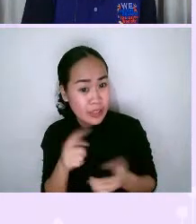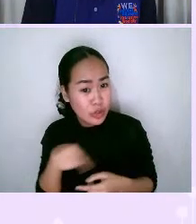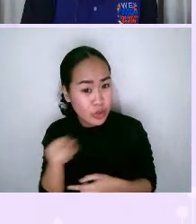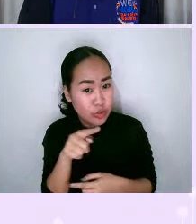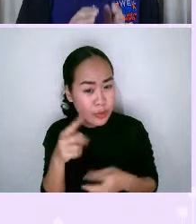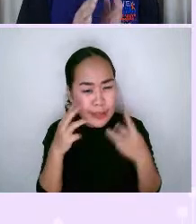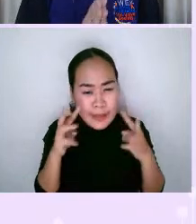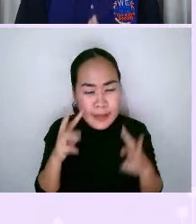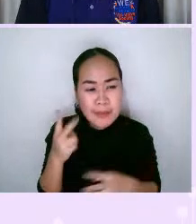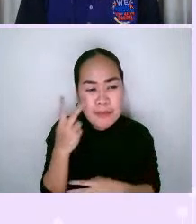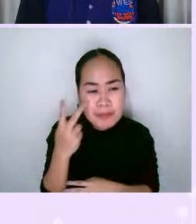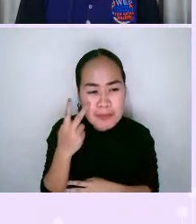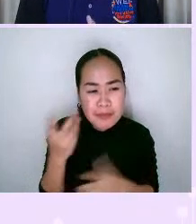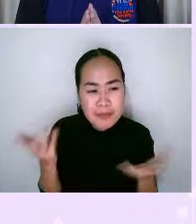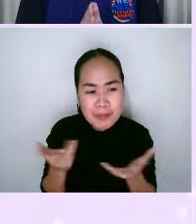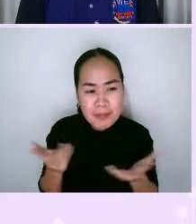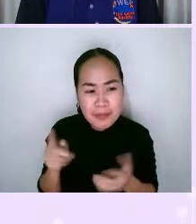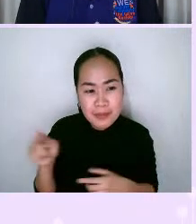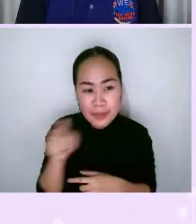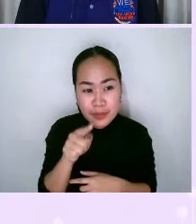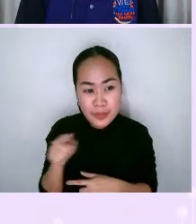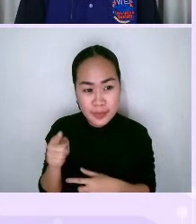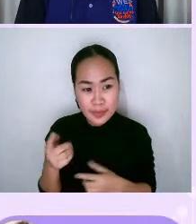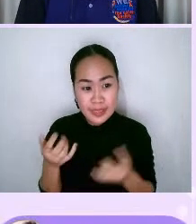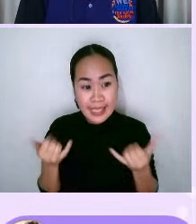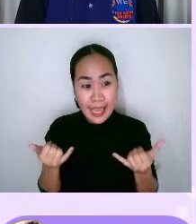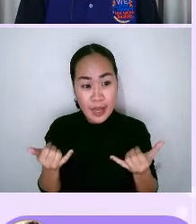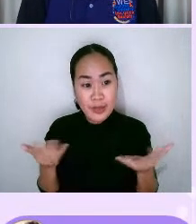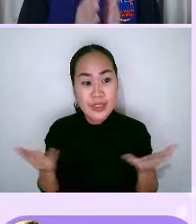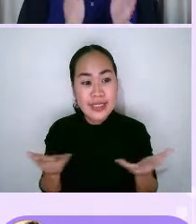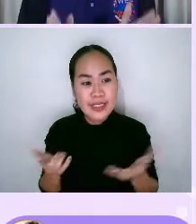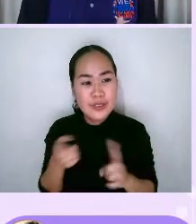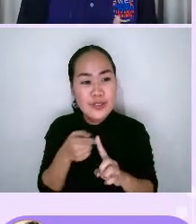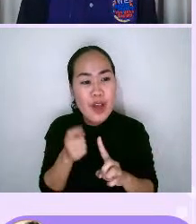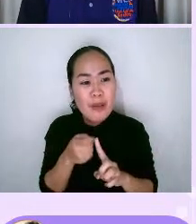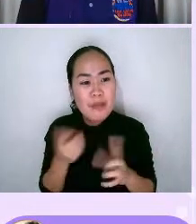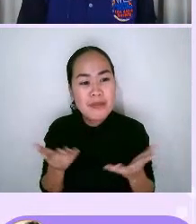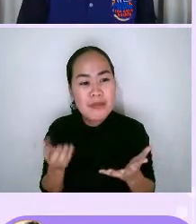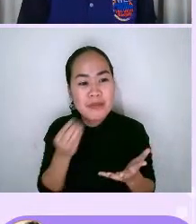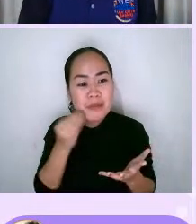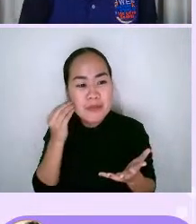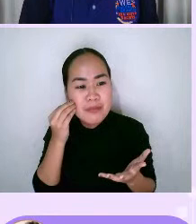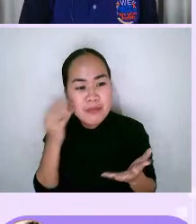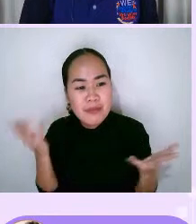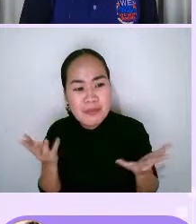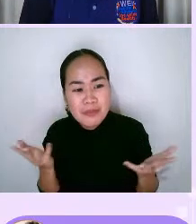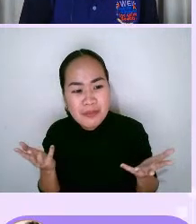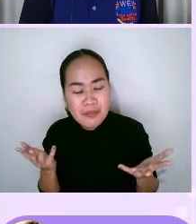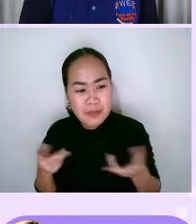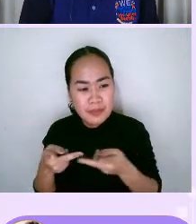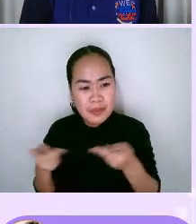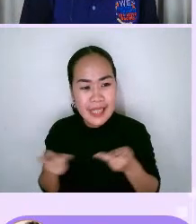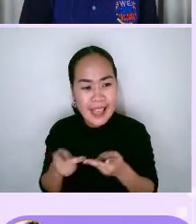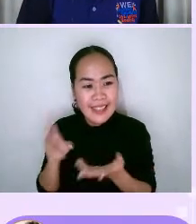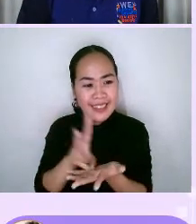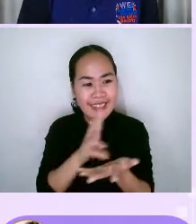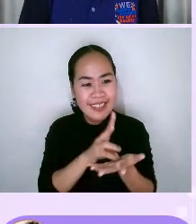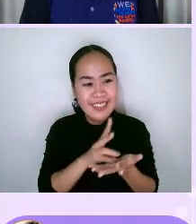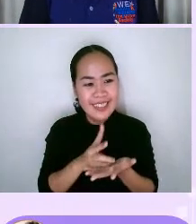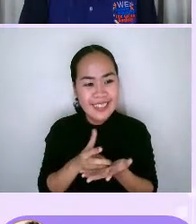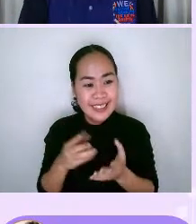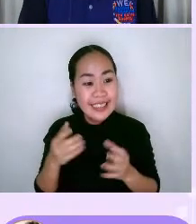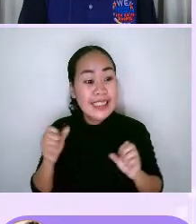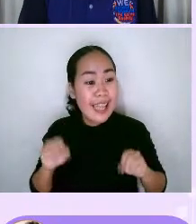comment section kung saan po kayo ngayon nanonood and kung saan po kayo galing ng mga lugar. Ayan po,